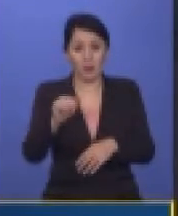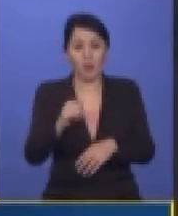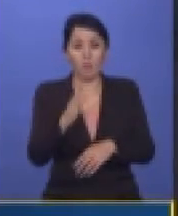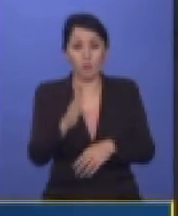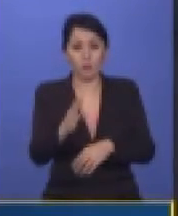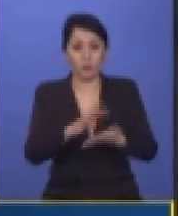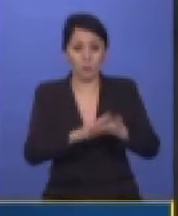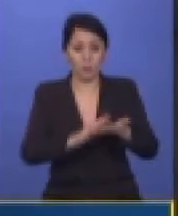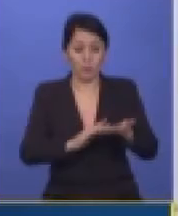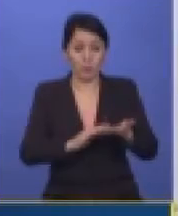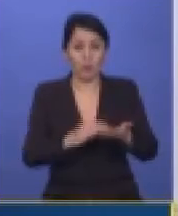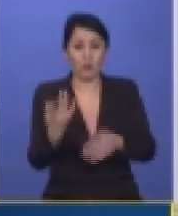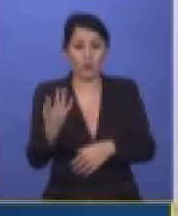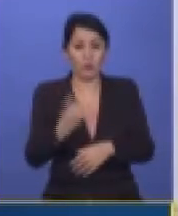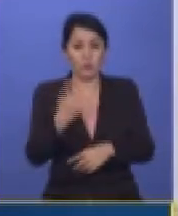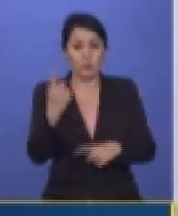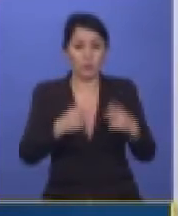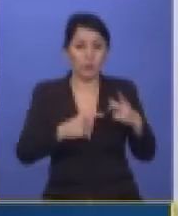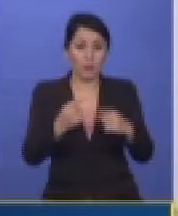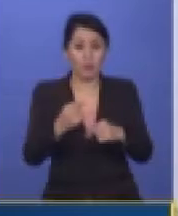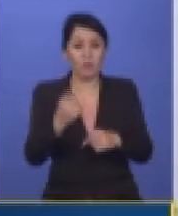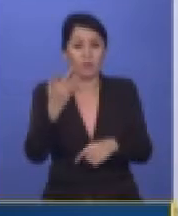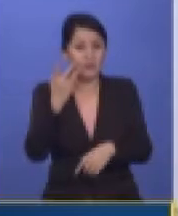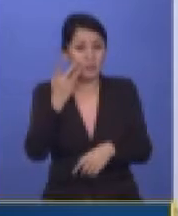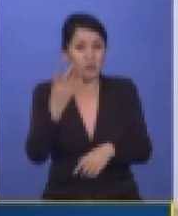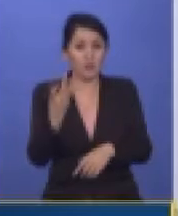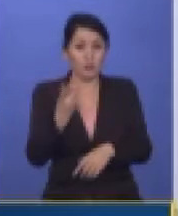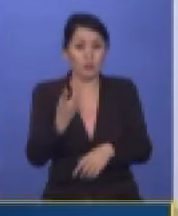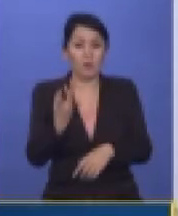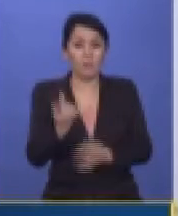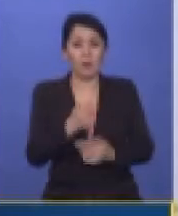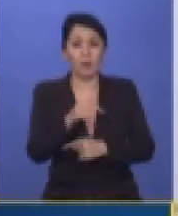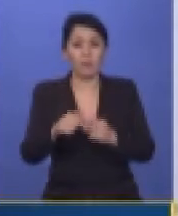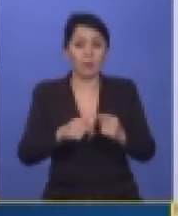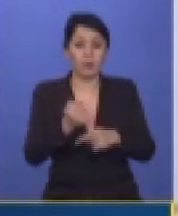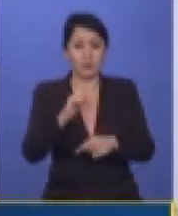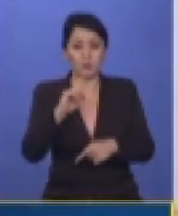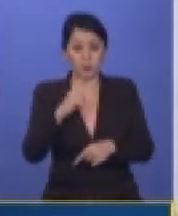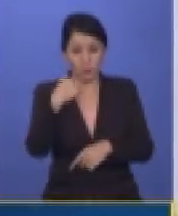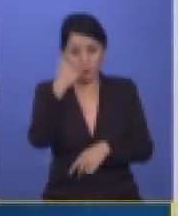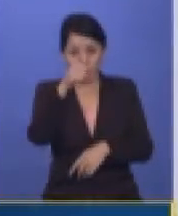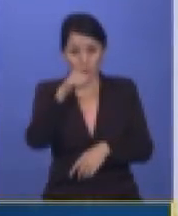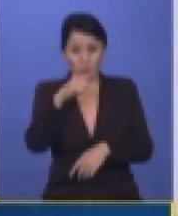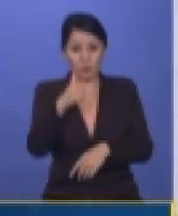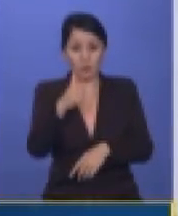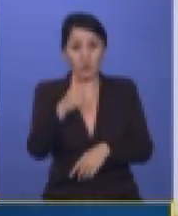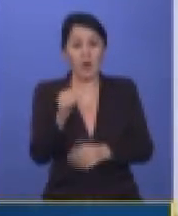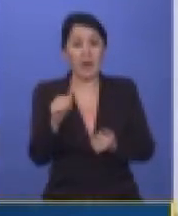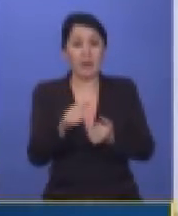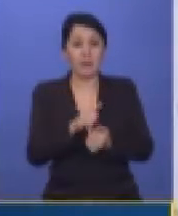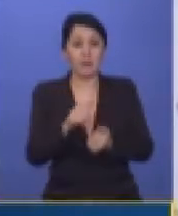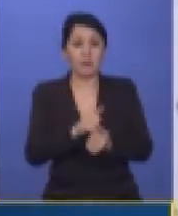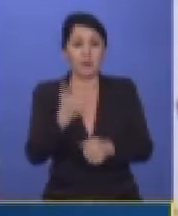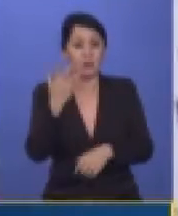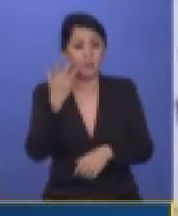тоже продолжим. Это нужно. Молоко всегда было прибыльным так, бизнесом. Когда вот тяжелые годы в связи с засухой, всегда